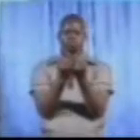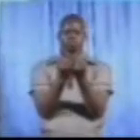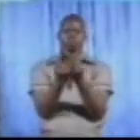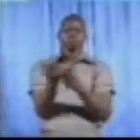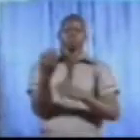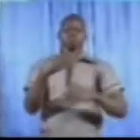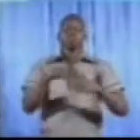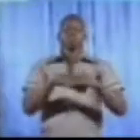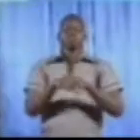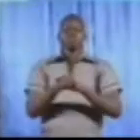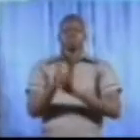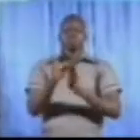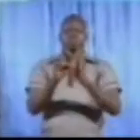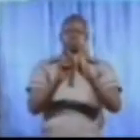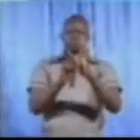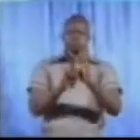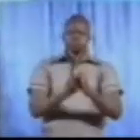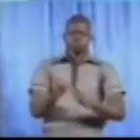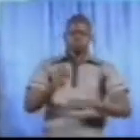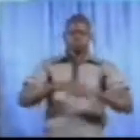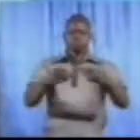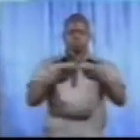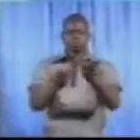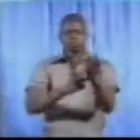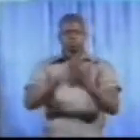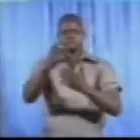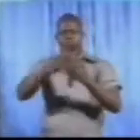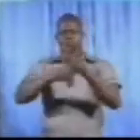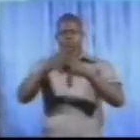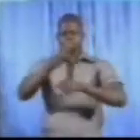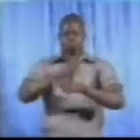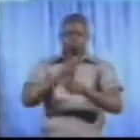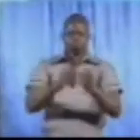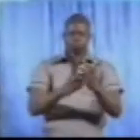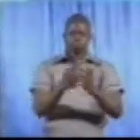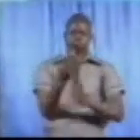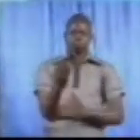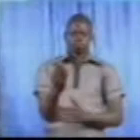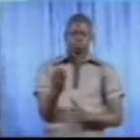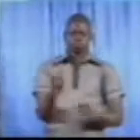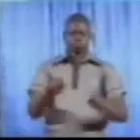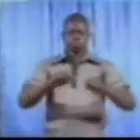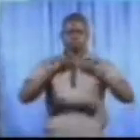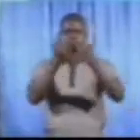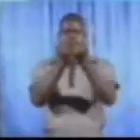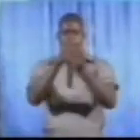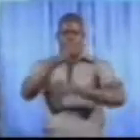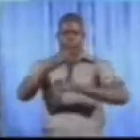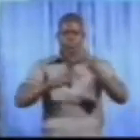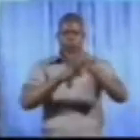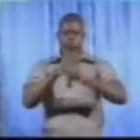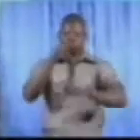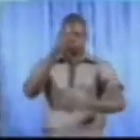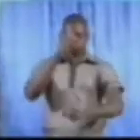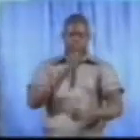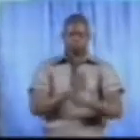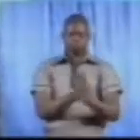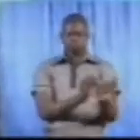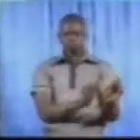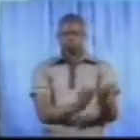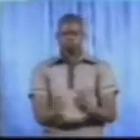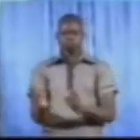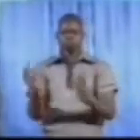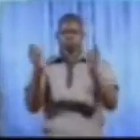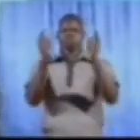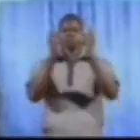Dans le cadre de la mise en œuvre de son programme d'activité 2014, l'Agence nationale pour l'emploi ANPE organise des rencontres